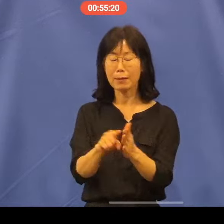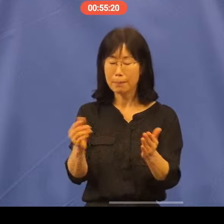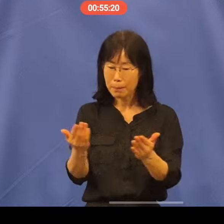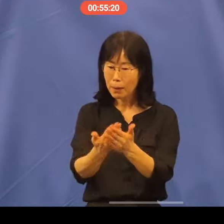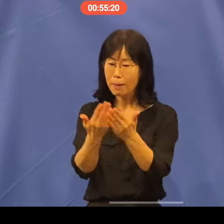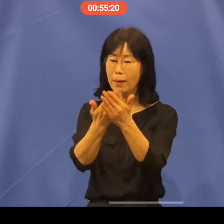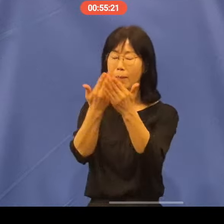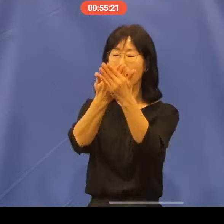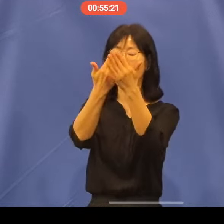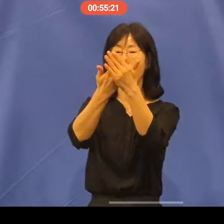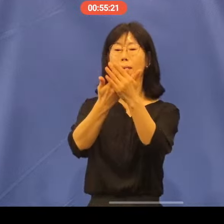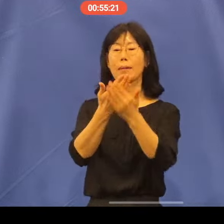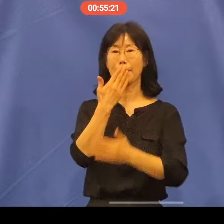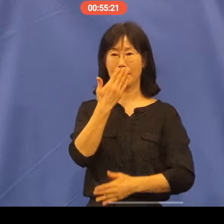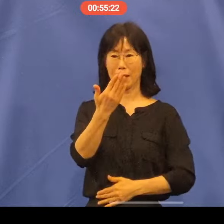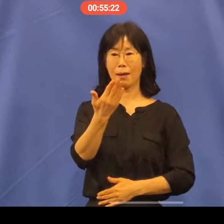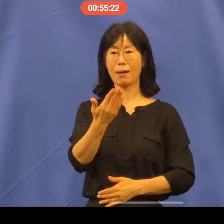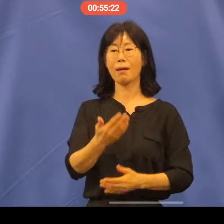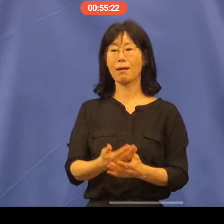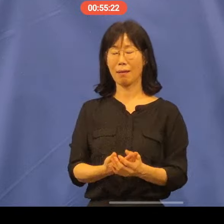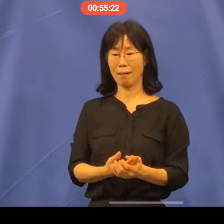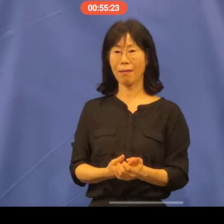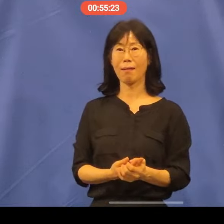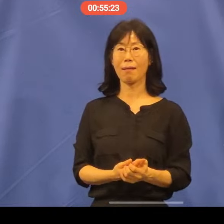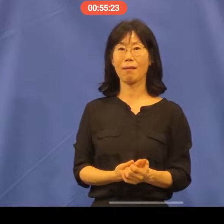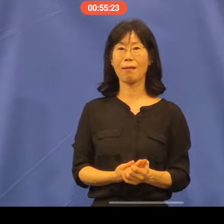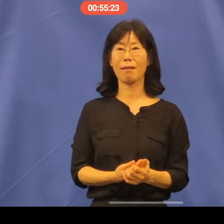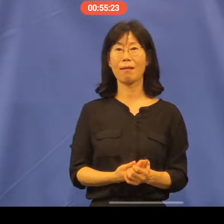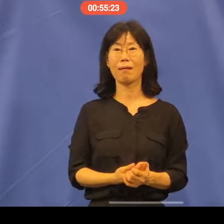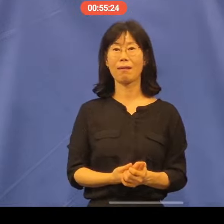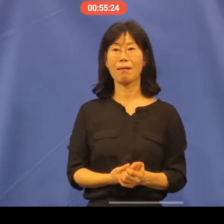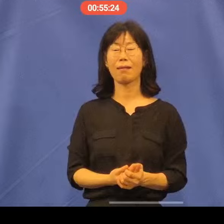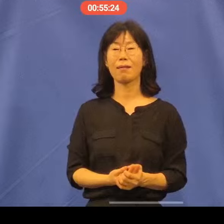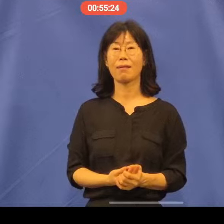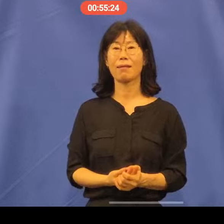어떤 설교는 막 고민하게만 하더라고. 막 고민해. 그냥.